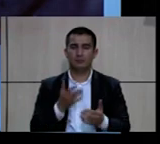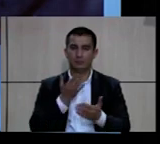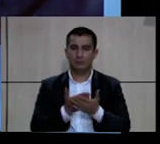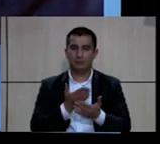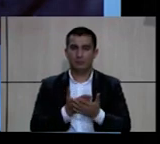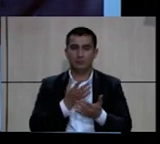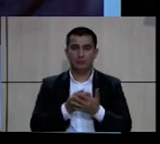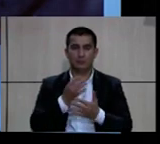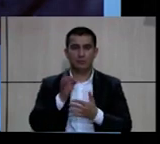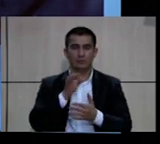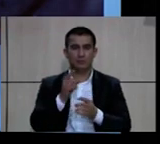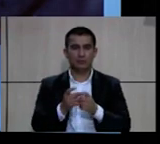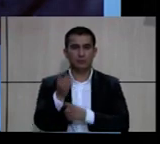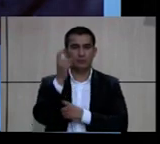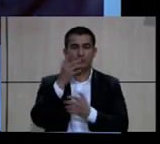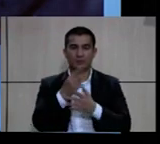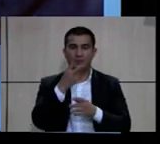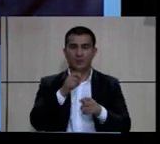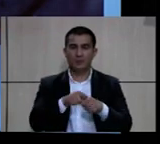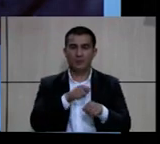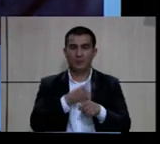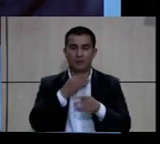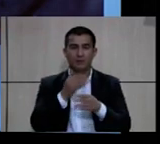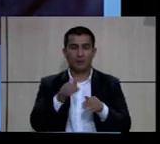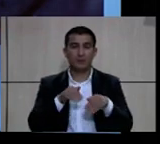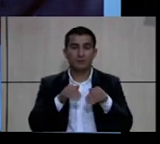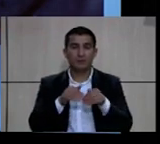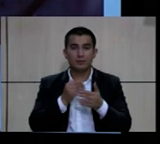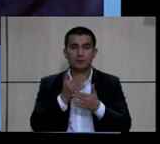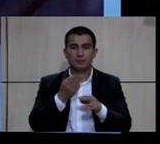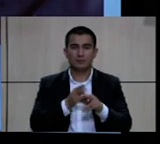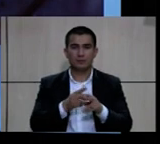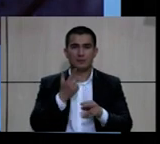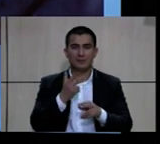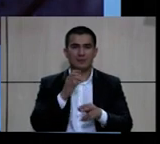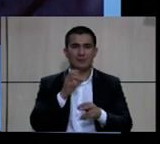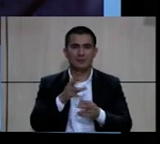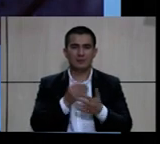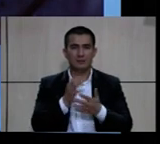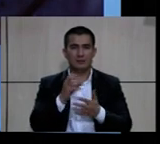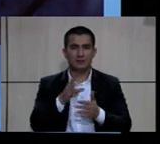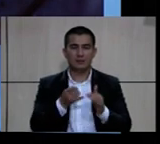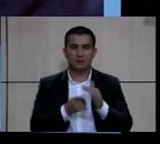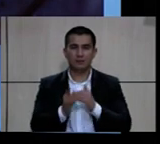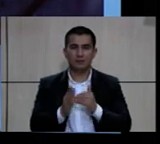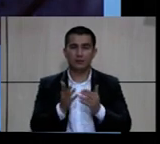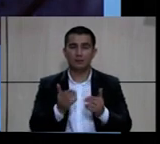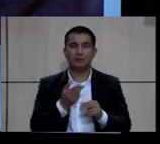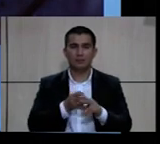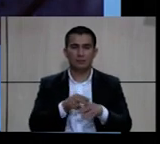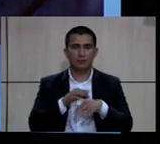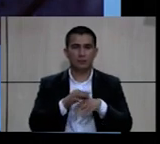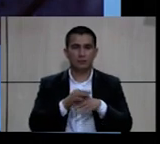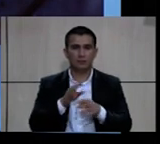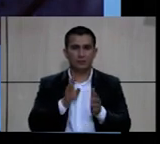Masalan, bo'yi 2 metrga yetadigan kenguruning bolasi 3 santimetr bo'lib tug'iladi.